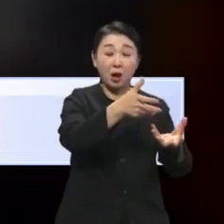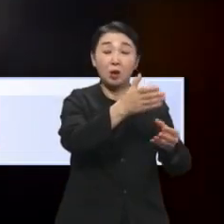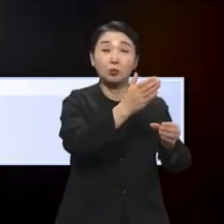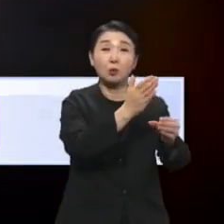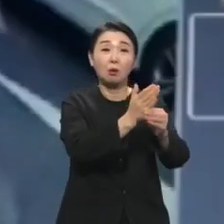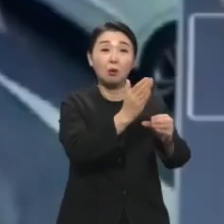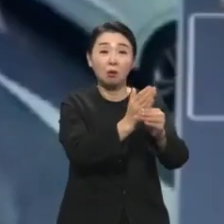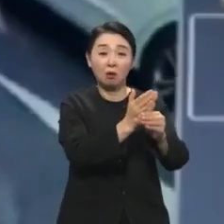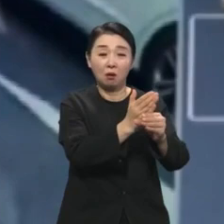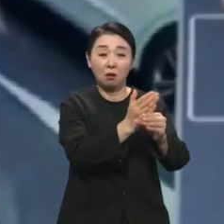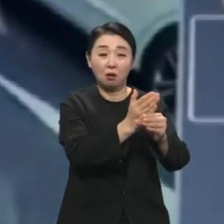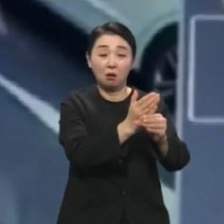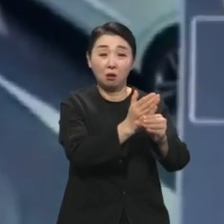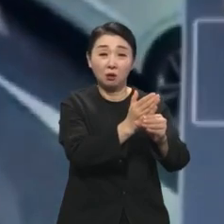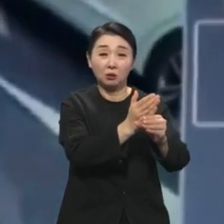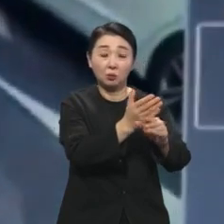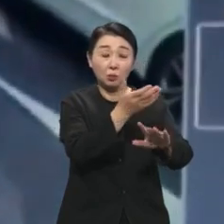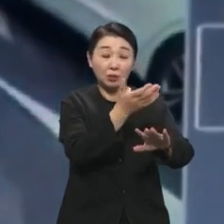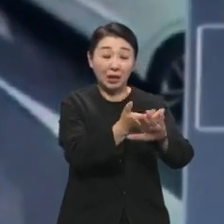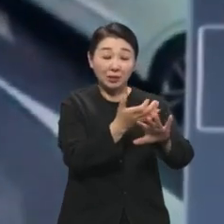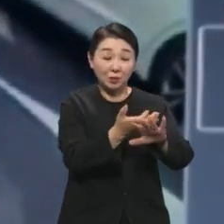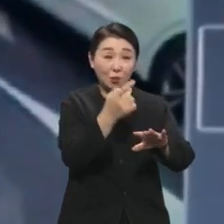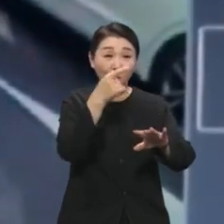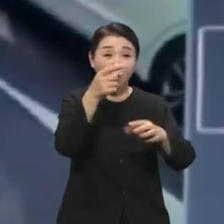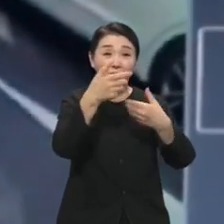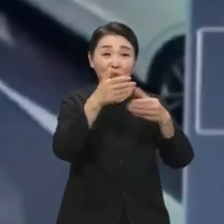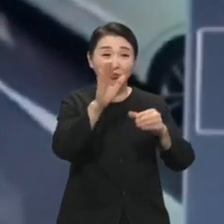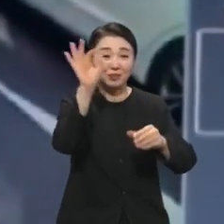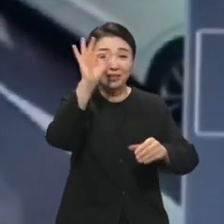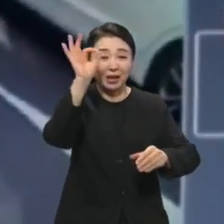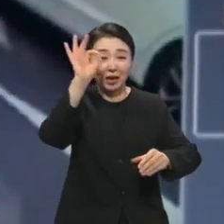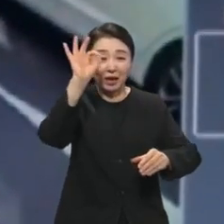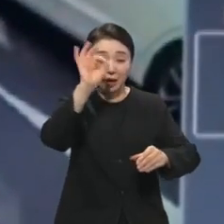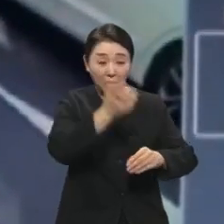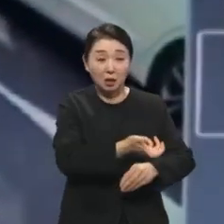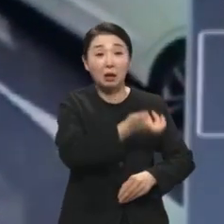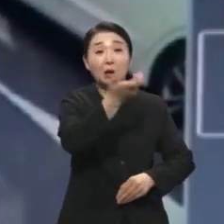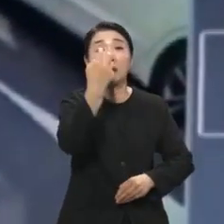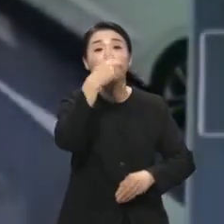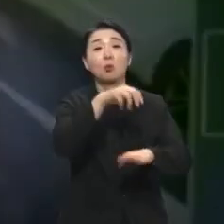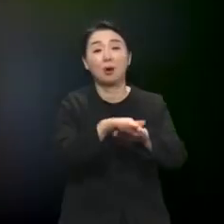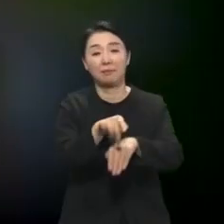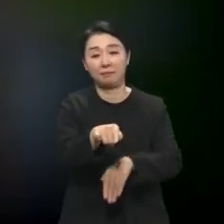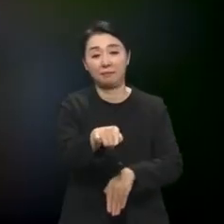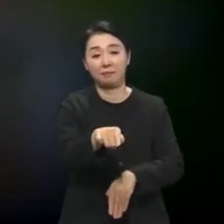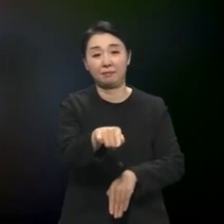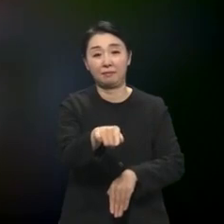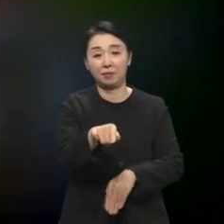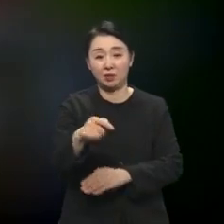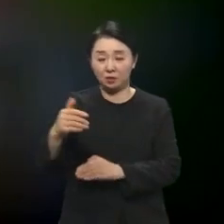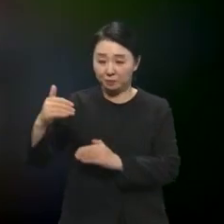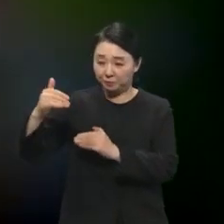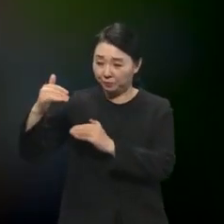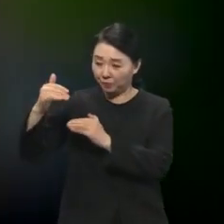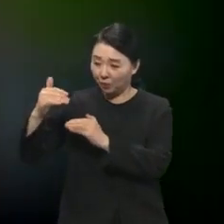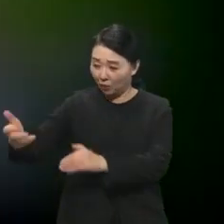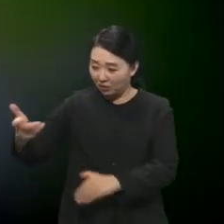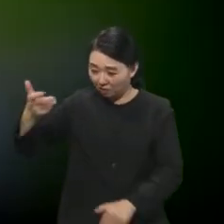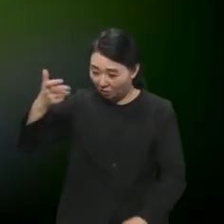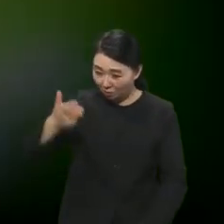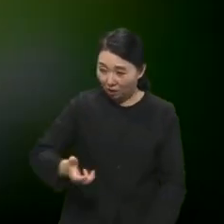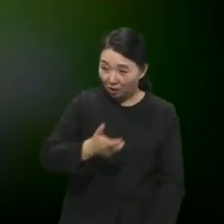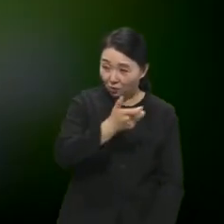중심으로 다시 또 원룸 등을 찾아서 이것을 이제 보관 한 거죠 그러니까이 과정 과정에 또 이것을